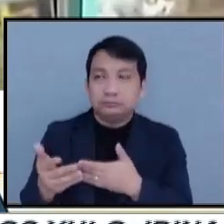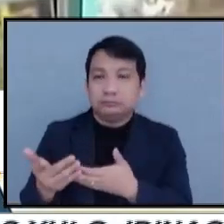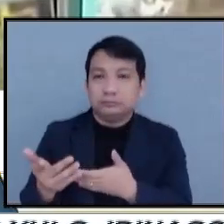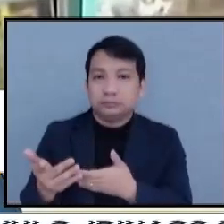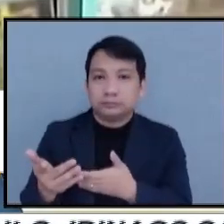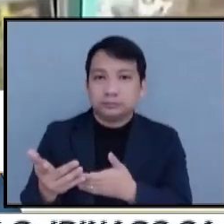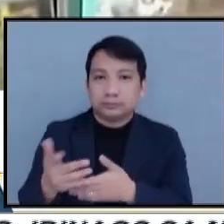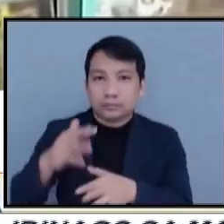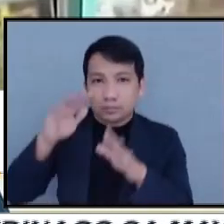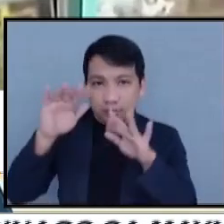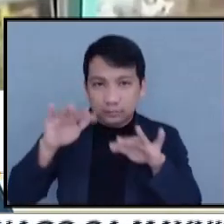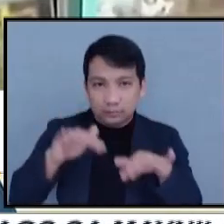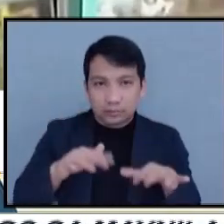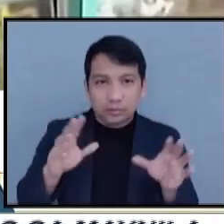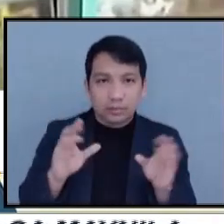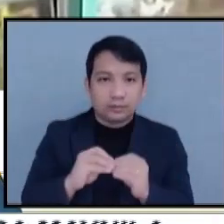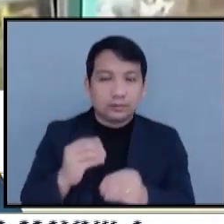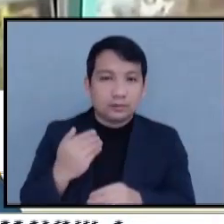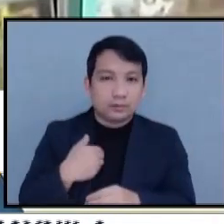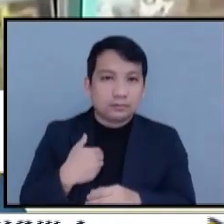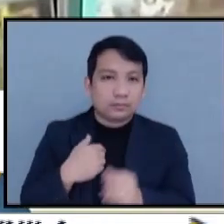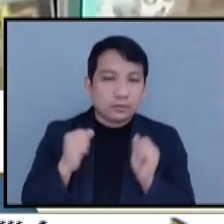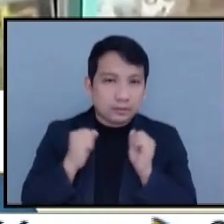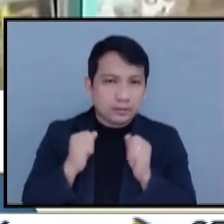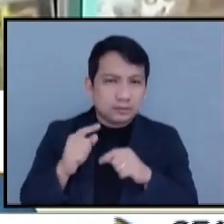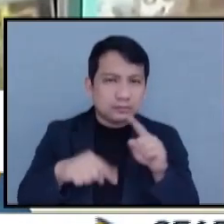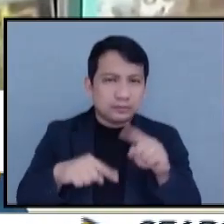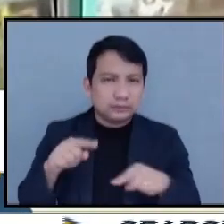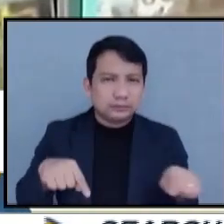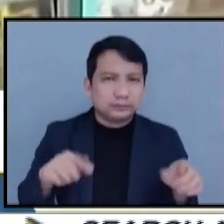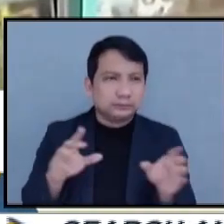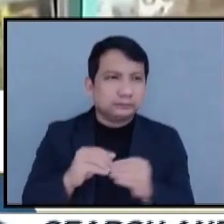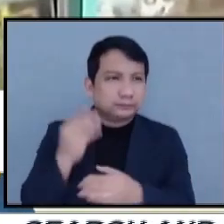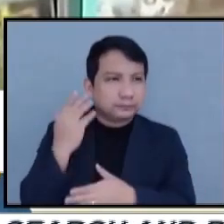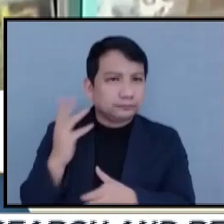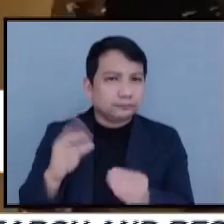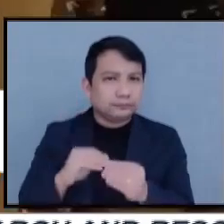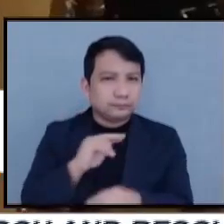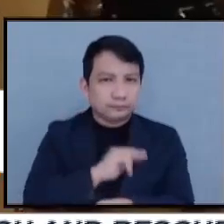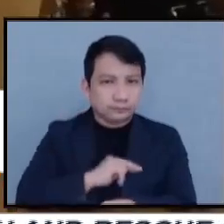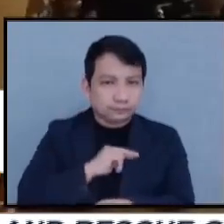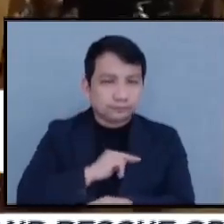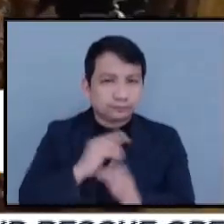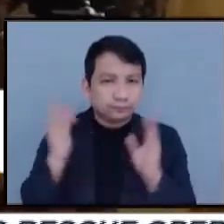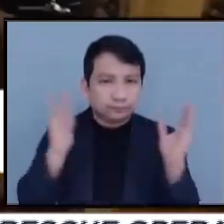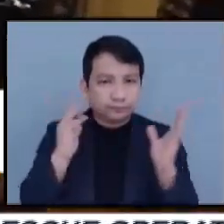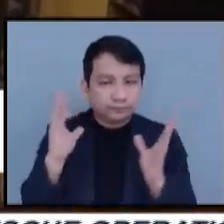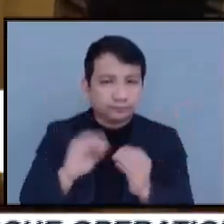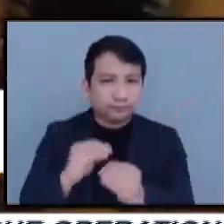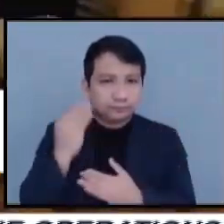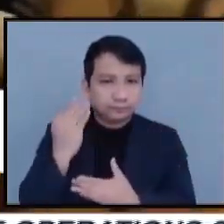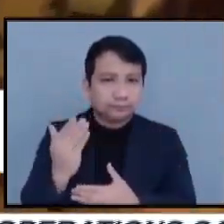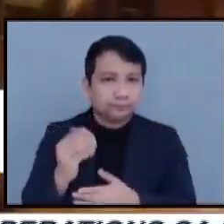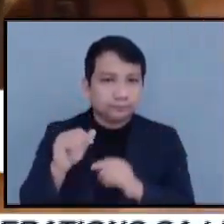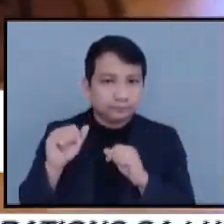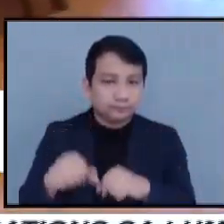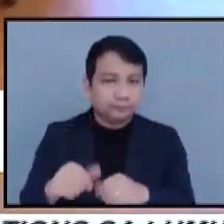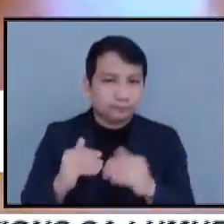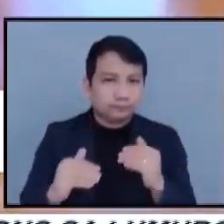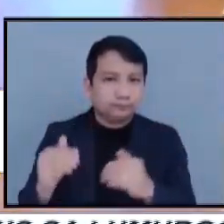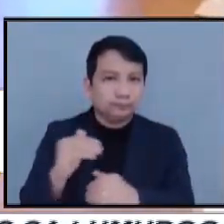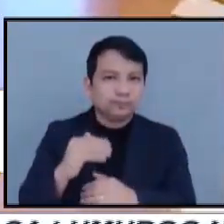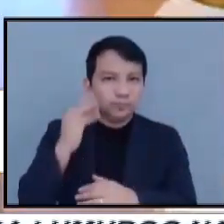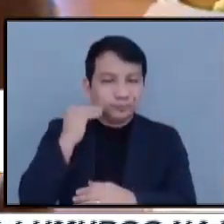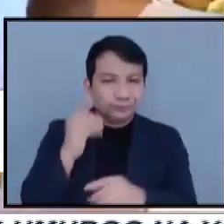sa tagulan, sa talamig, at iba pang natural na calamities na nangyayari. Naging posible ang pagkakaroon ng karagdagang